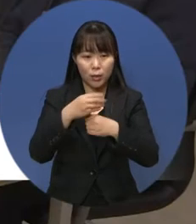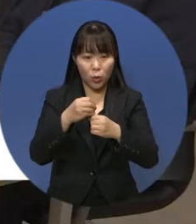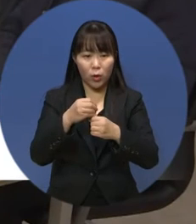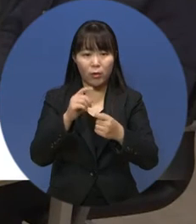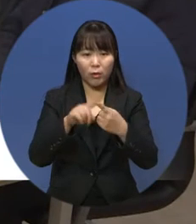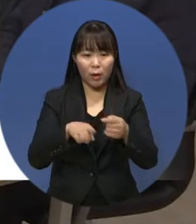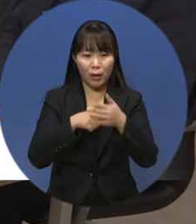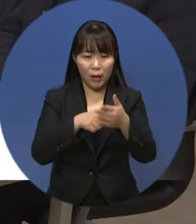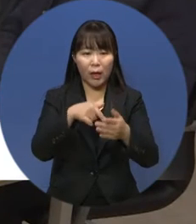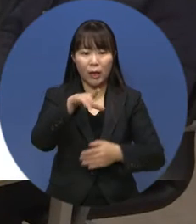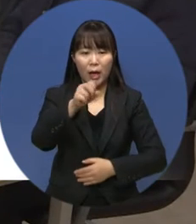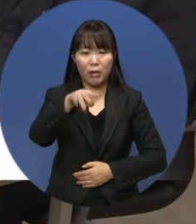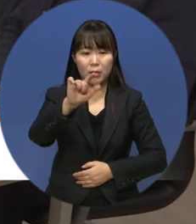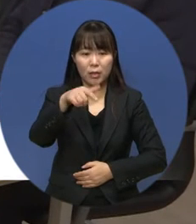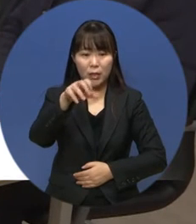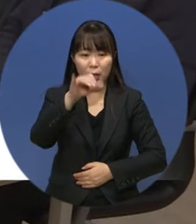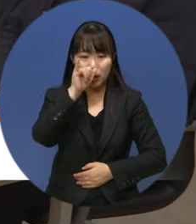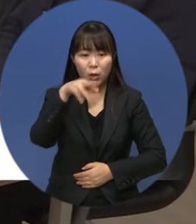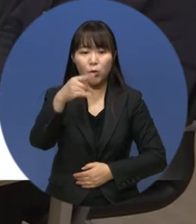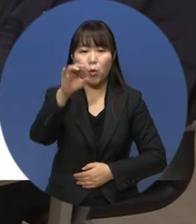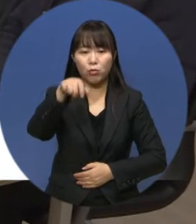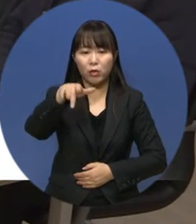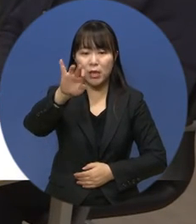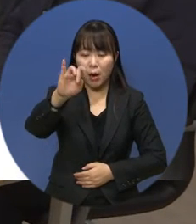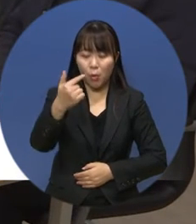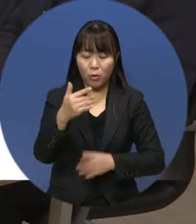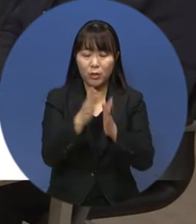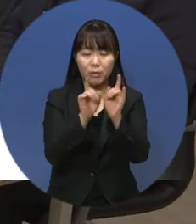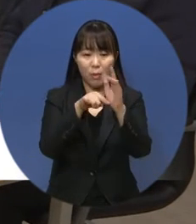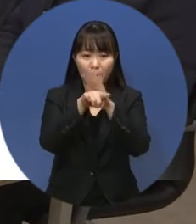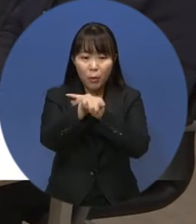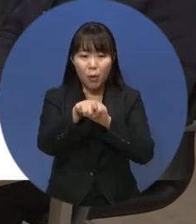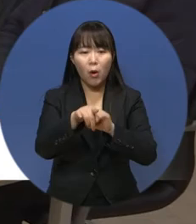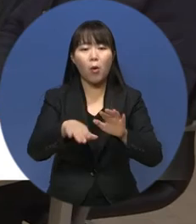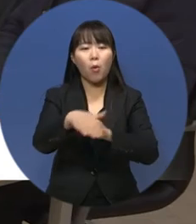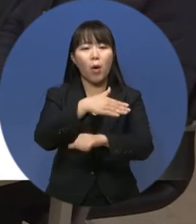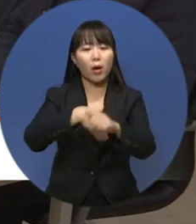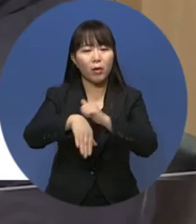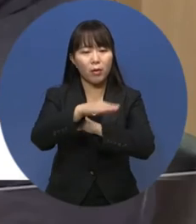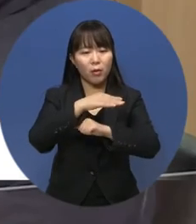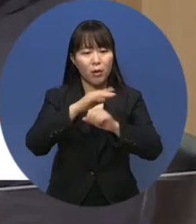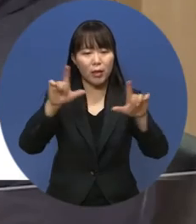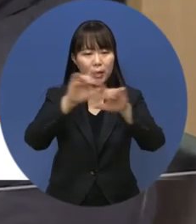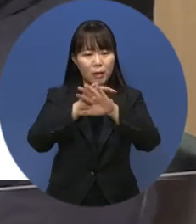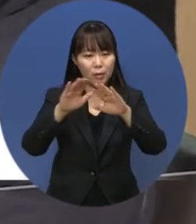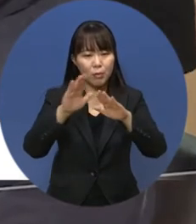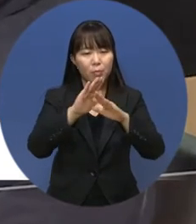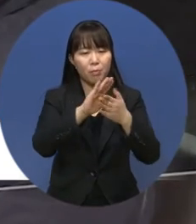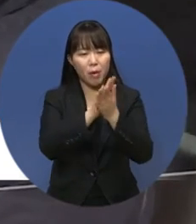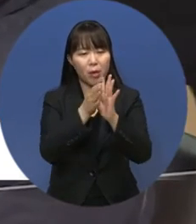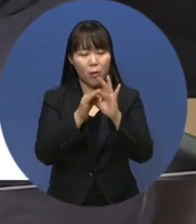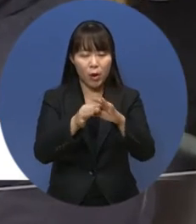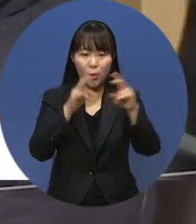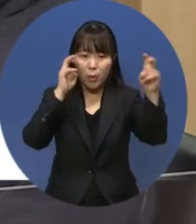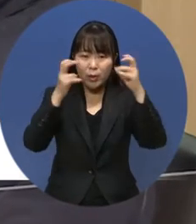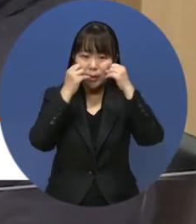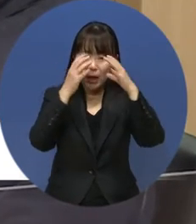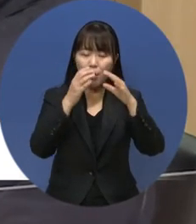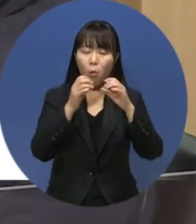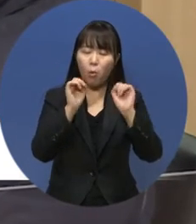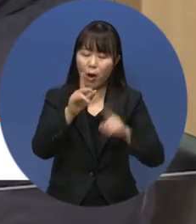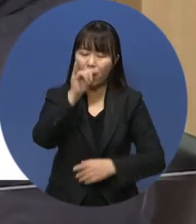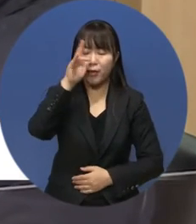강진 소재로 우 카본을 방문하고 올해는 환경 기후 변화 관련 기업들에게 셸 기회가 될